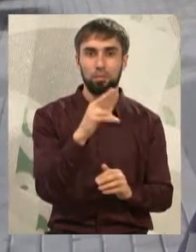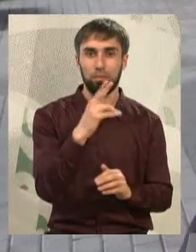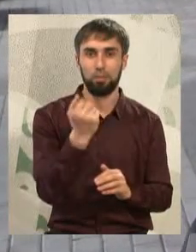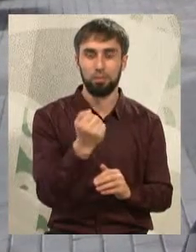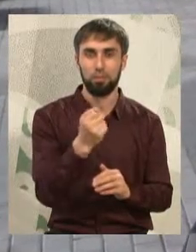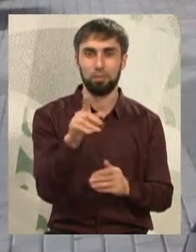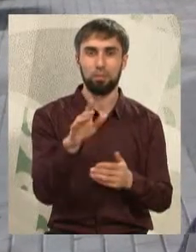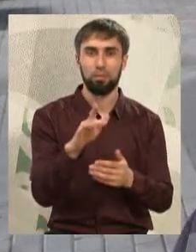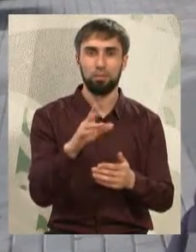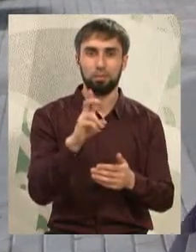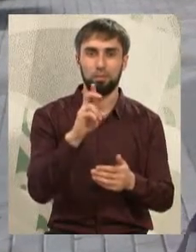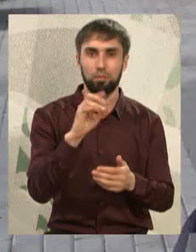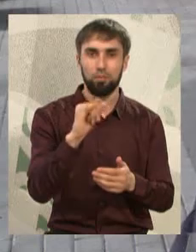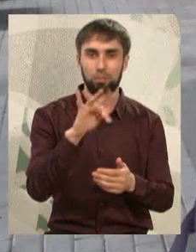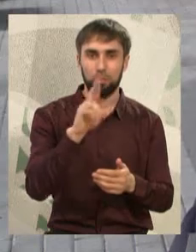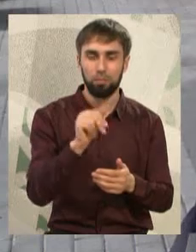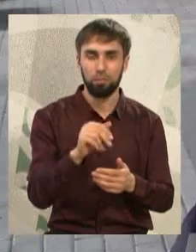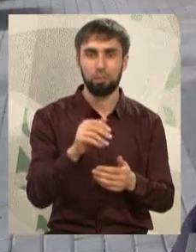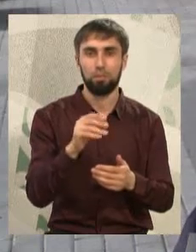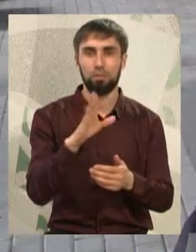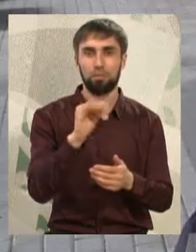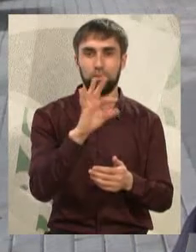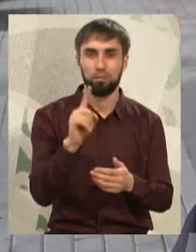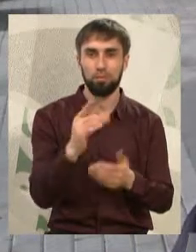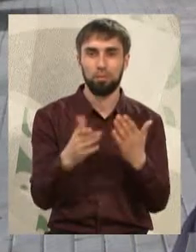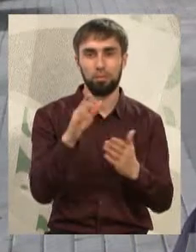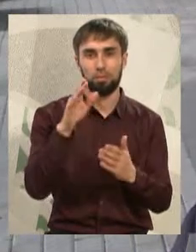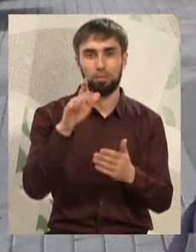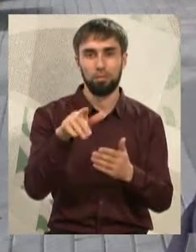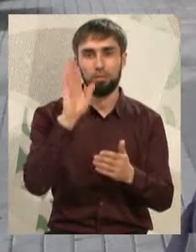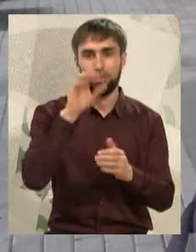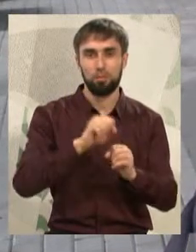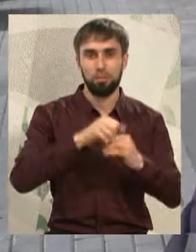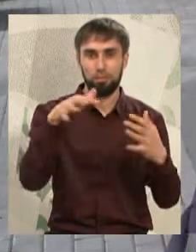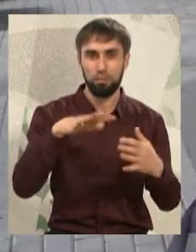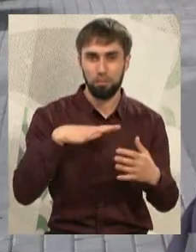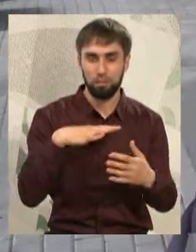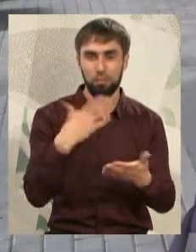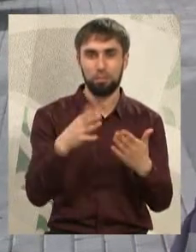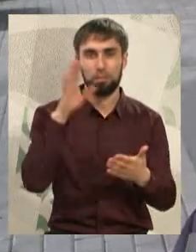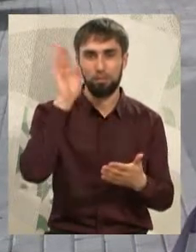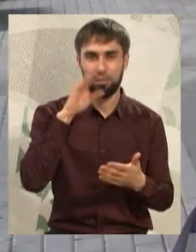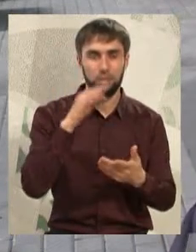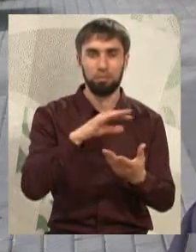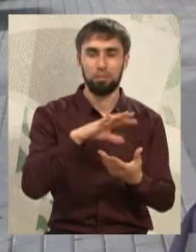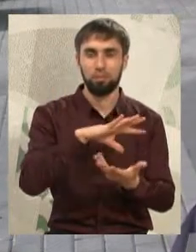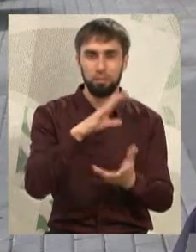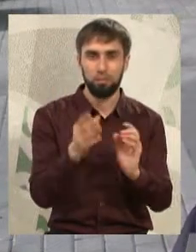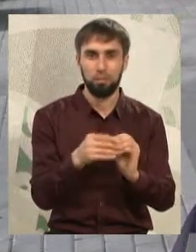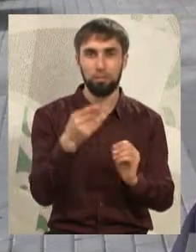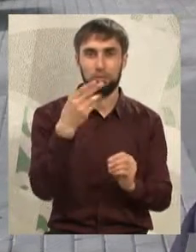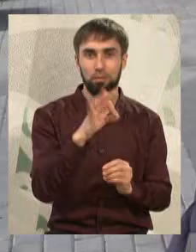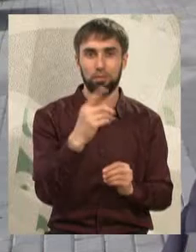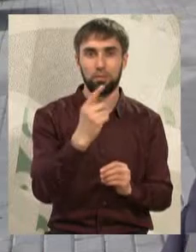Занимается уборкой, вывозом, там, значит, если там пролилась канализация, да, вот это вот все, вода, не имеет значения. До